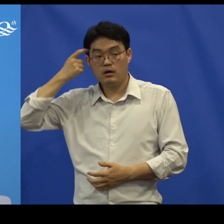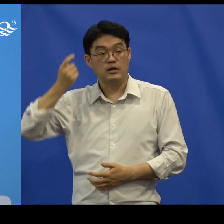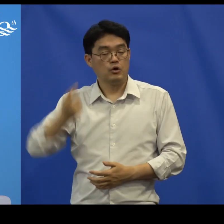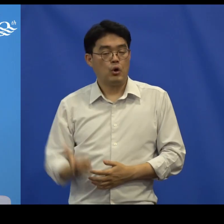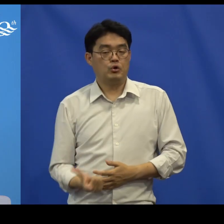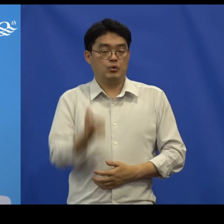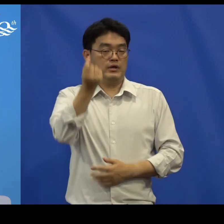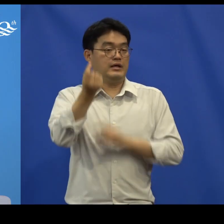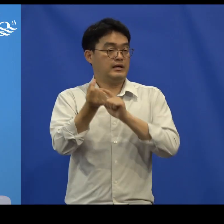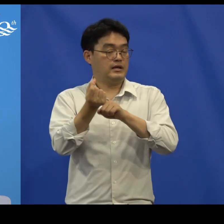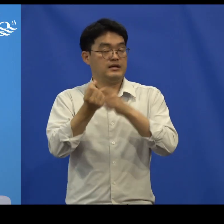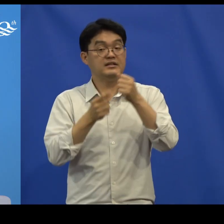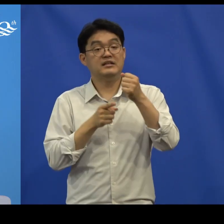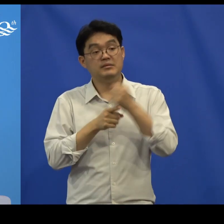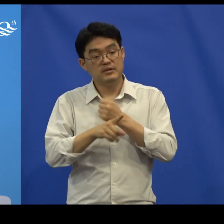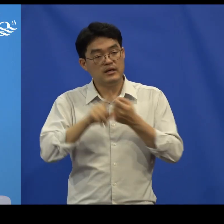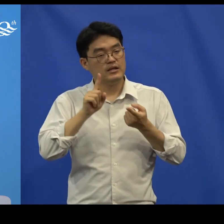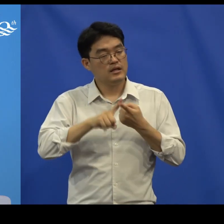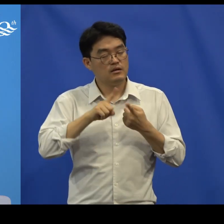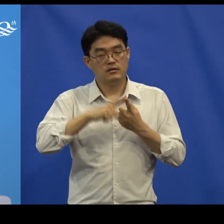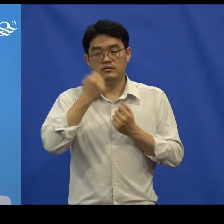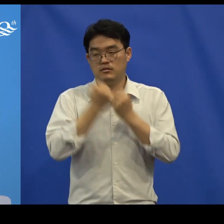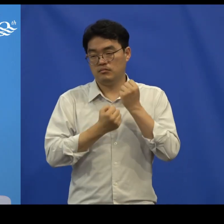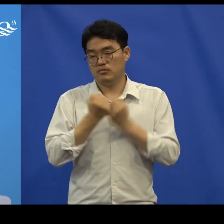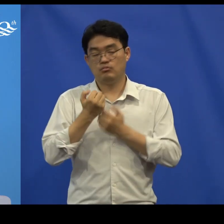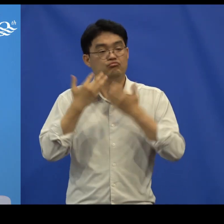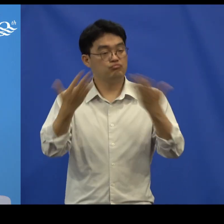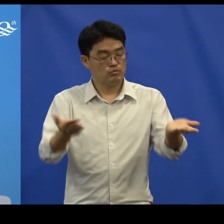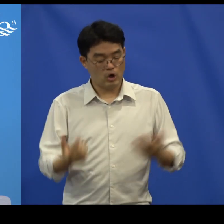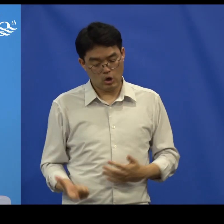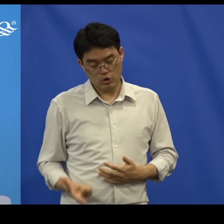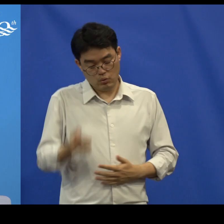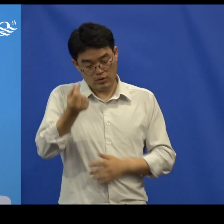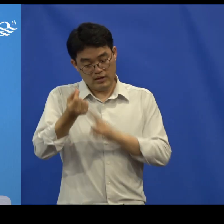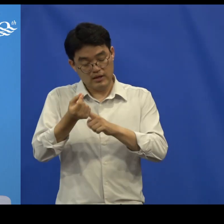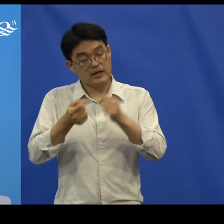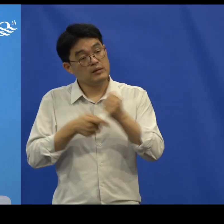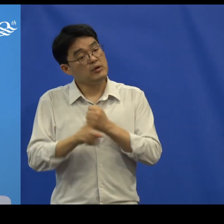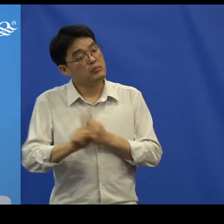번째는 속히라는 이 말에는 확실히 오신다는 것입니다.